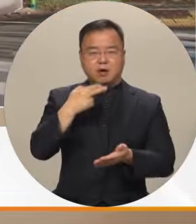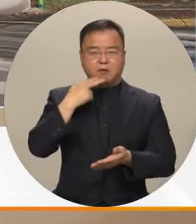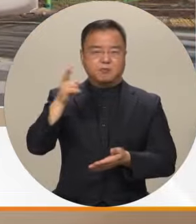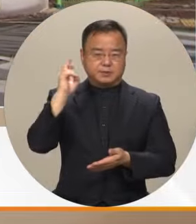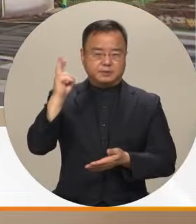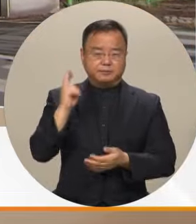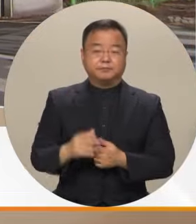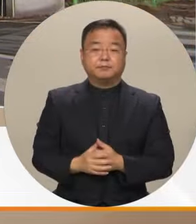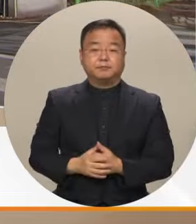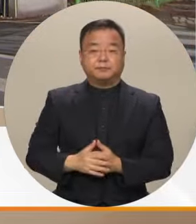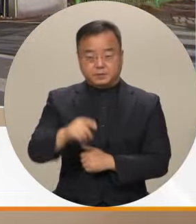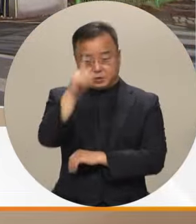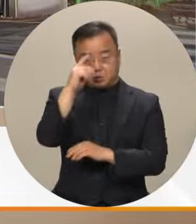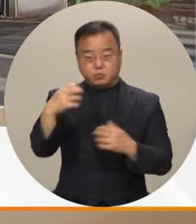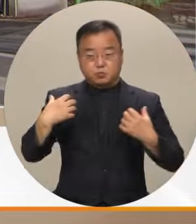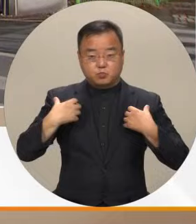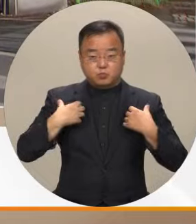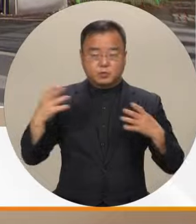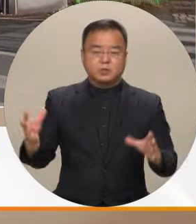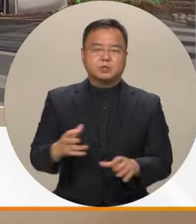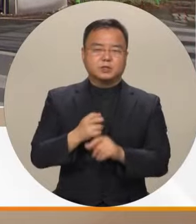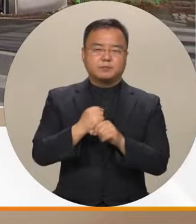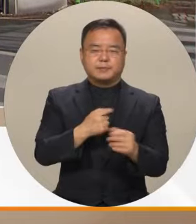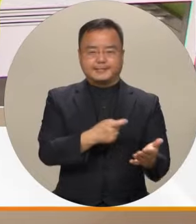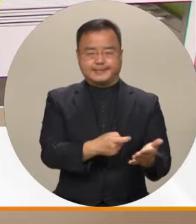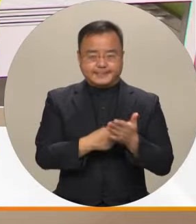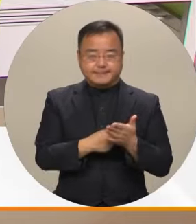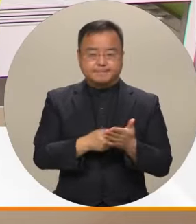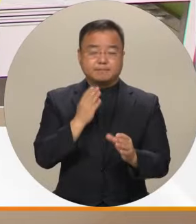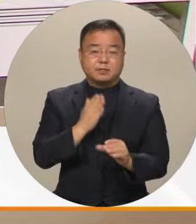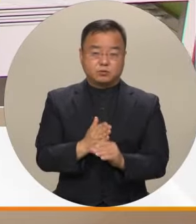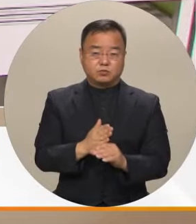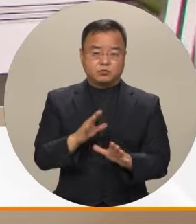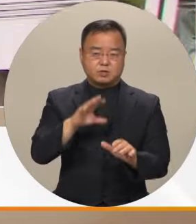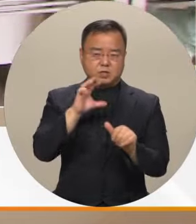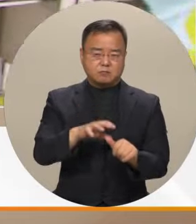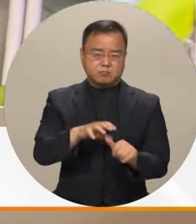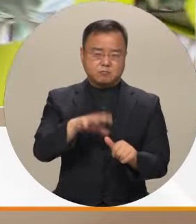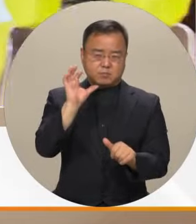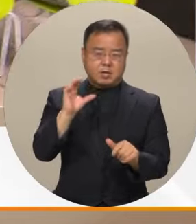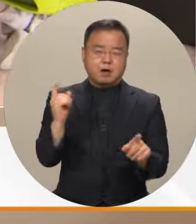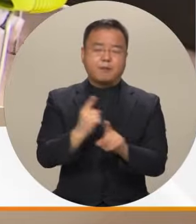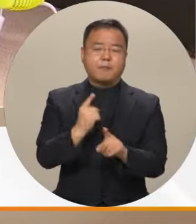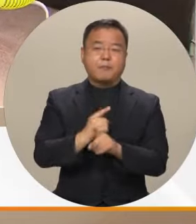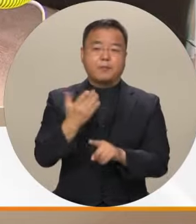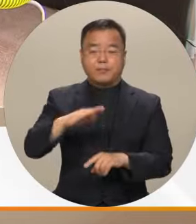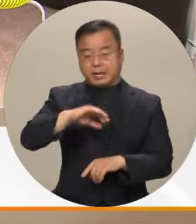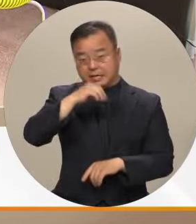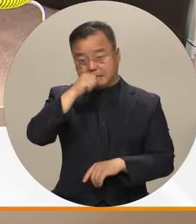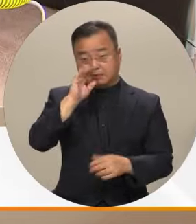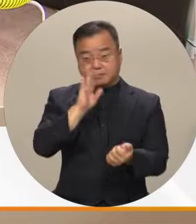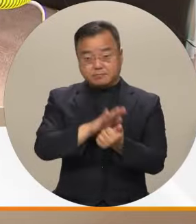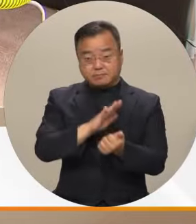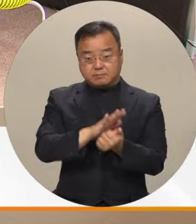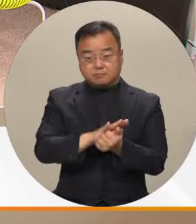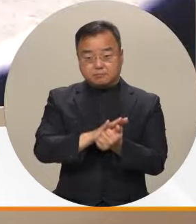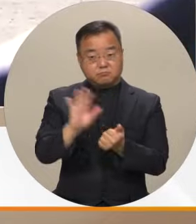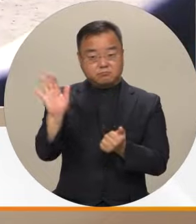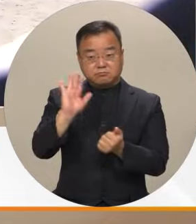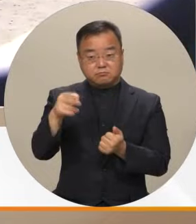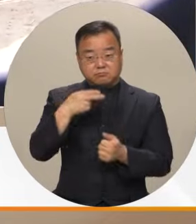설명했습니다 정부가 전체적으로 긴축 재정을 하는 상황에서 규제를 개선하기 하지만 대규모 예산이 투입되지 않을